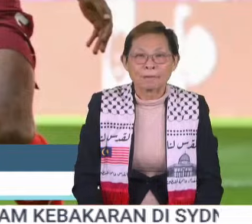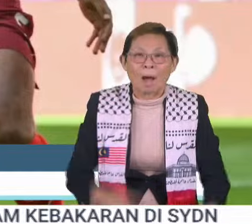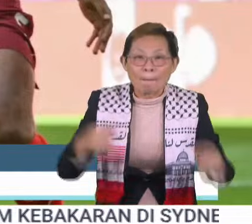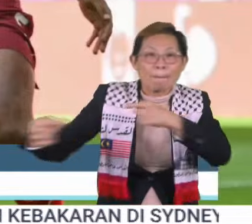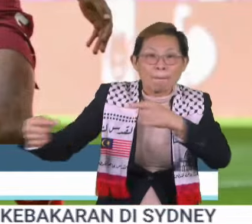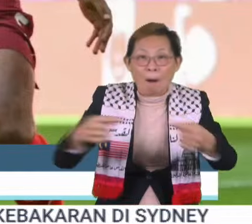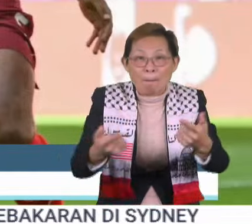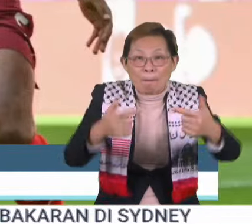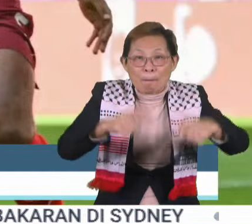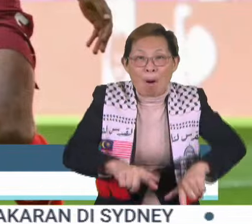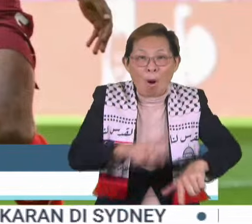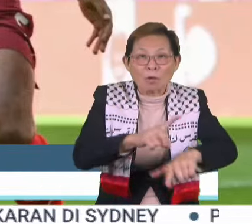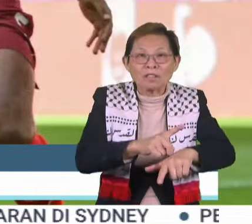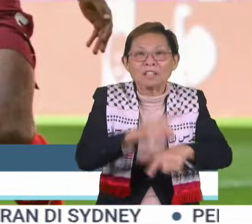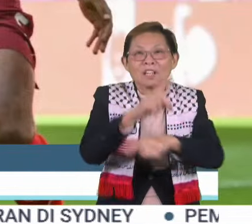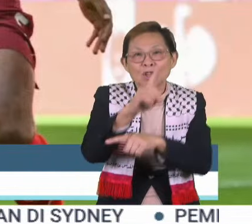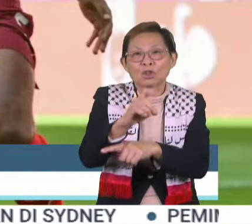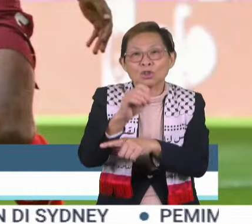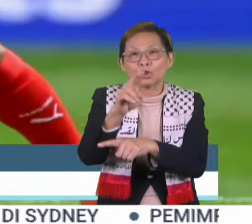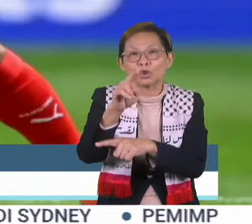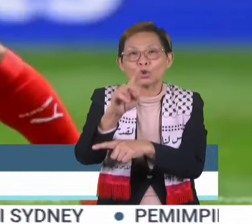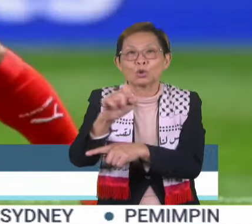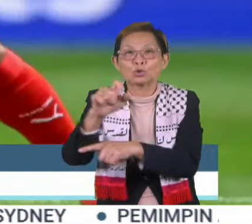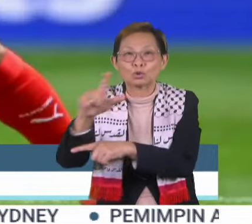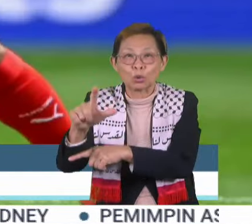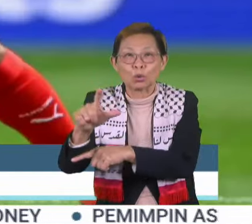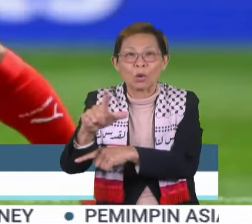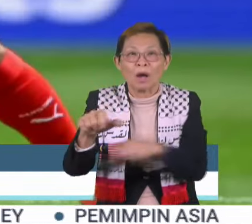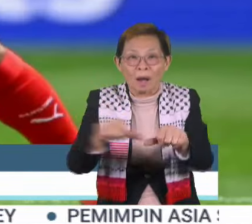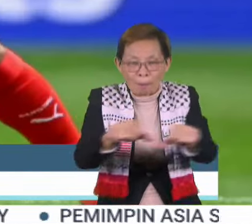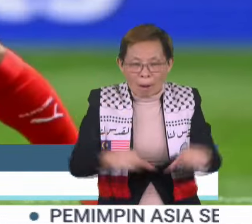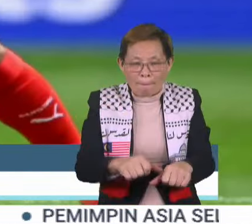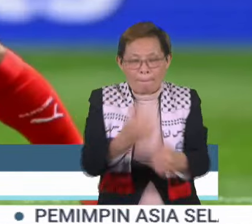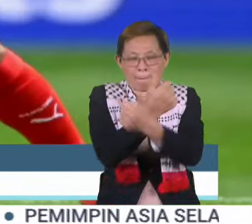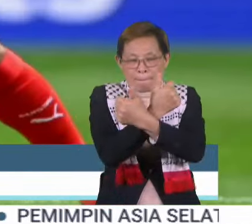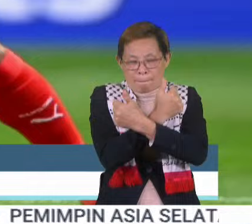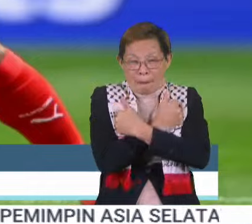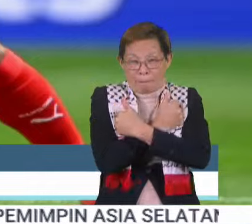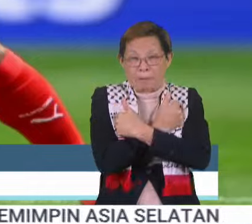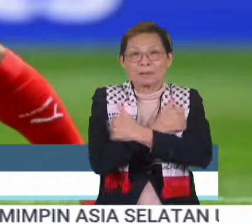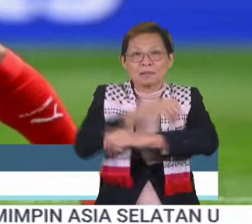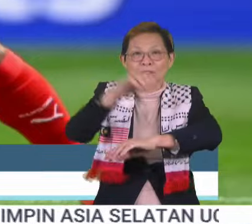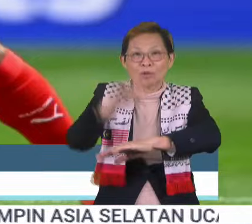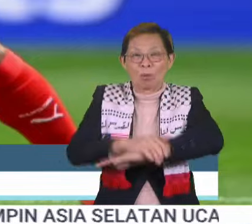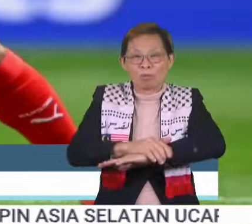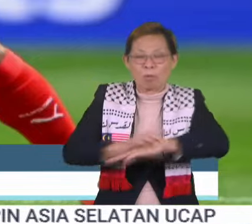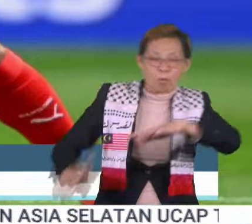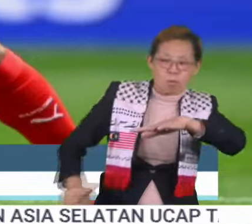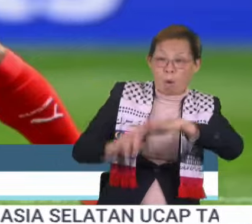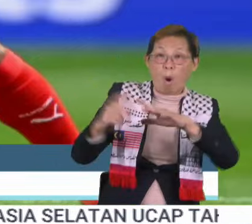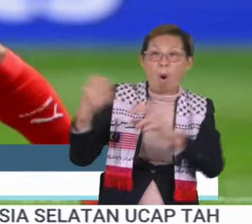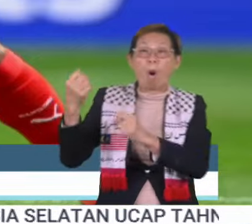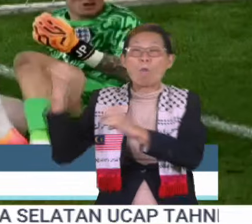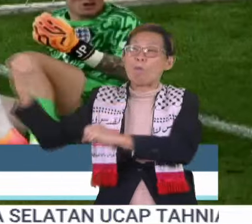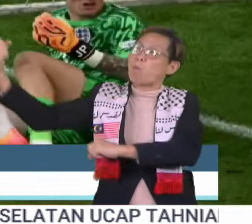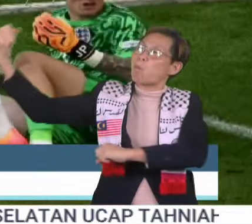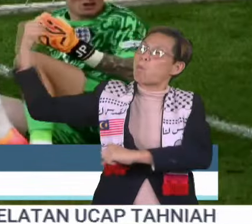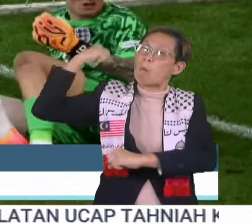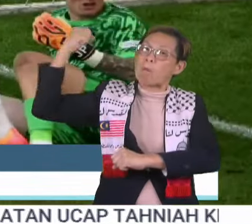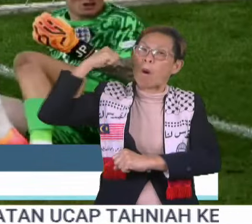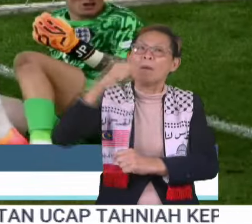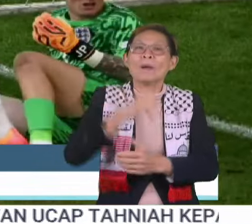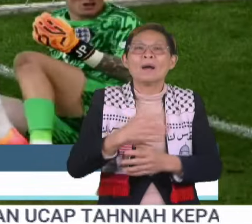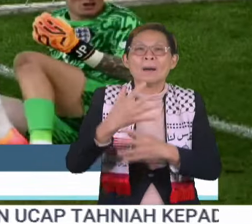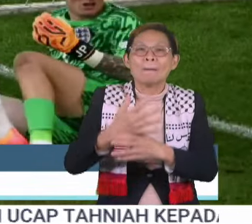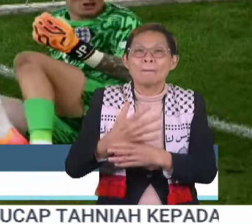Dalam perlawanan yang berlangsung di Dusseldorf, arena menyaksikan penjaga gol England, Jordan Pickford, muncul wira Three Lions.